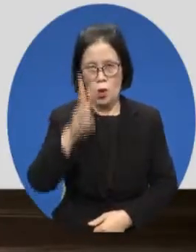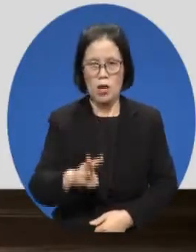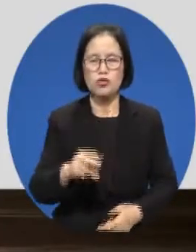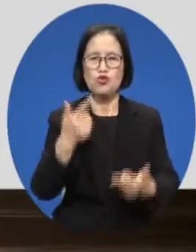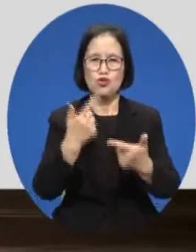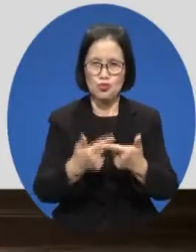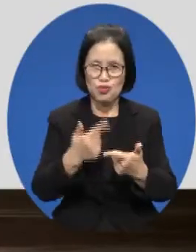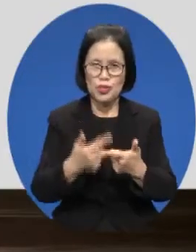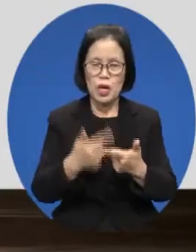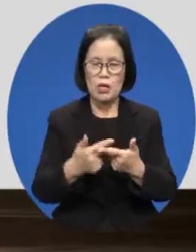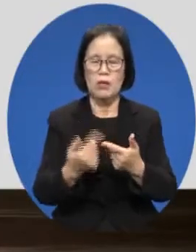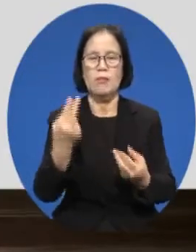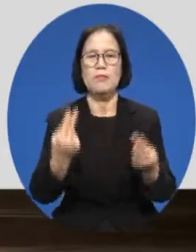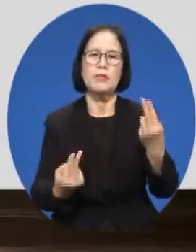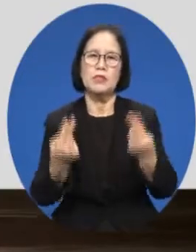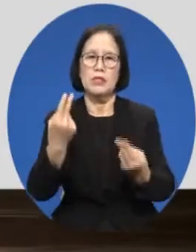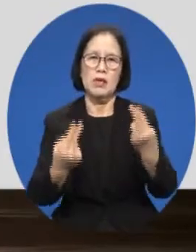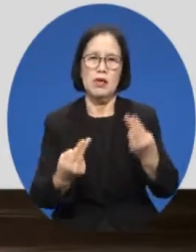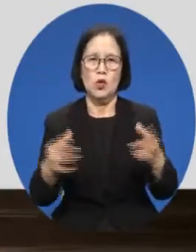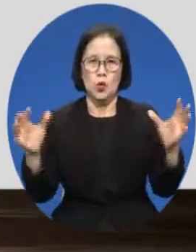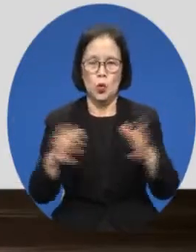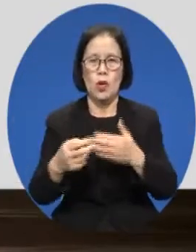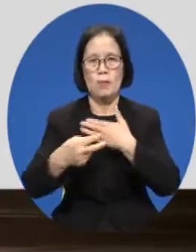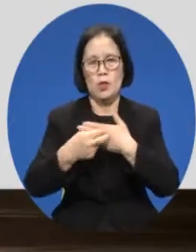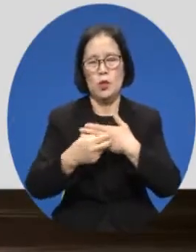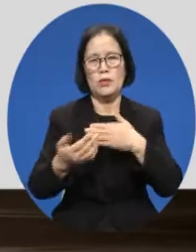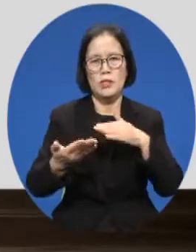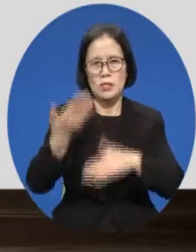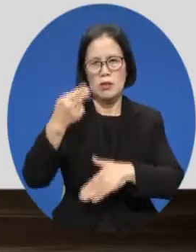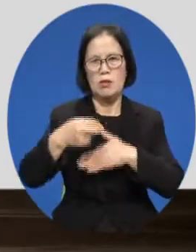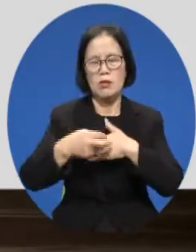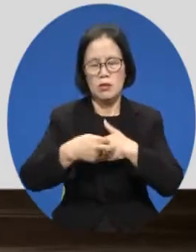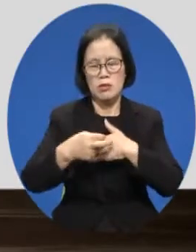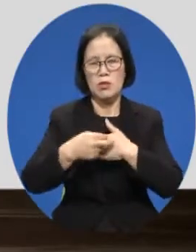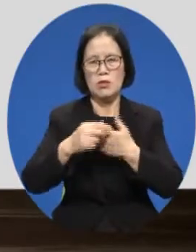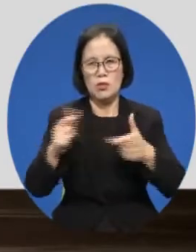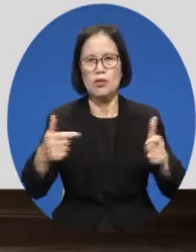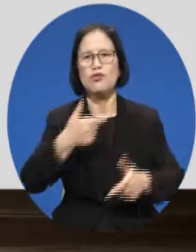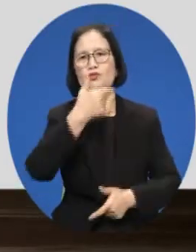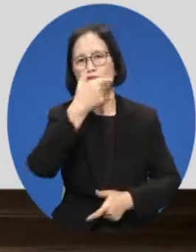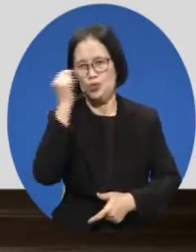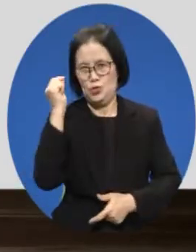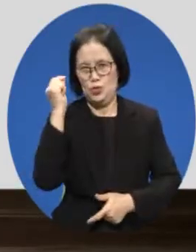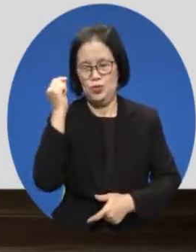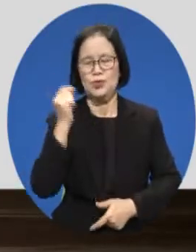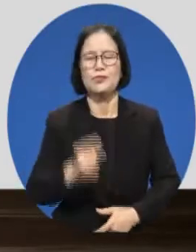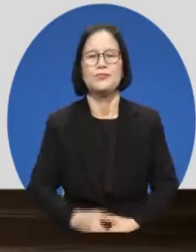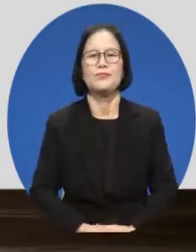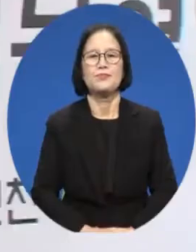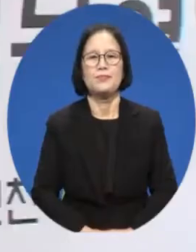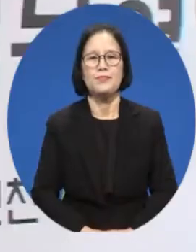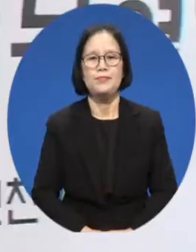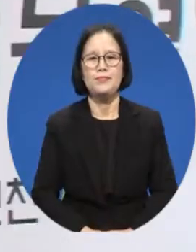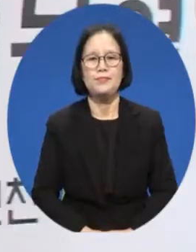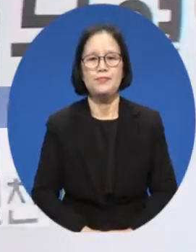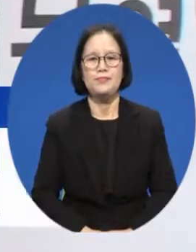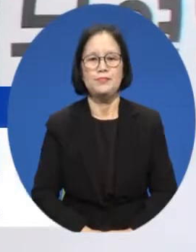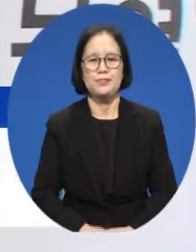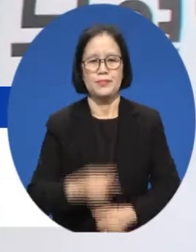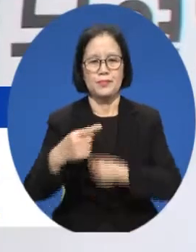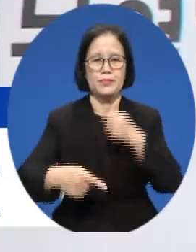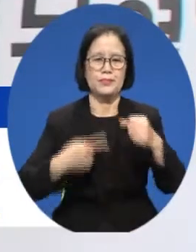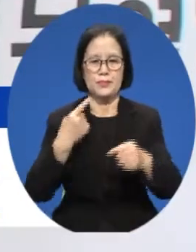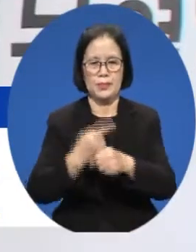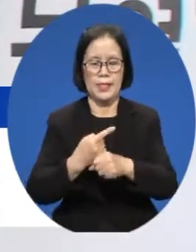다른 광역시에 비해 종합병원급 이상 에 의료 자원이 턱없이 부족한 것이 현실입니다 연간